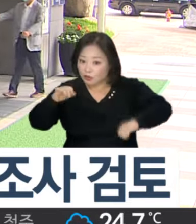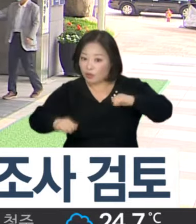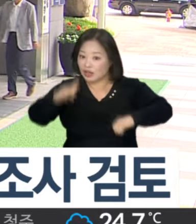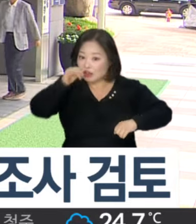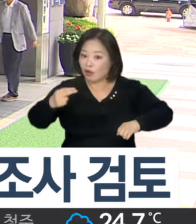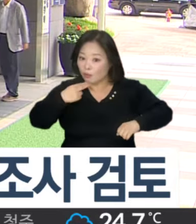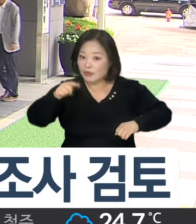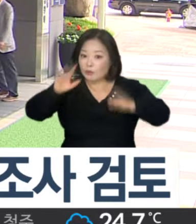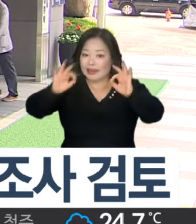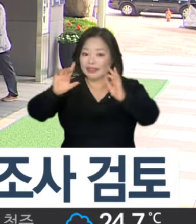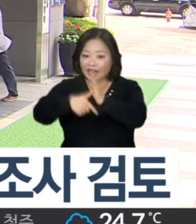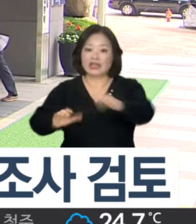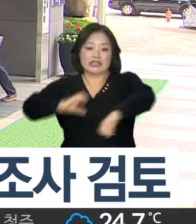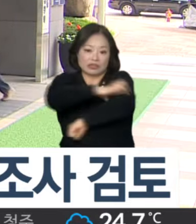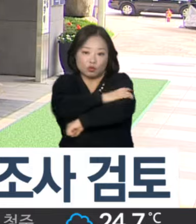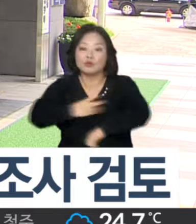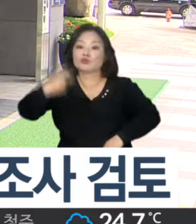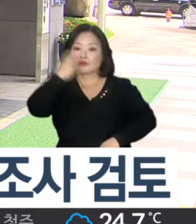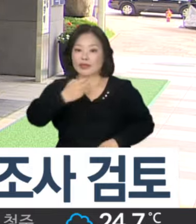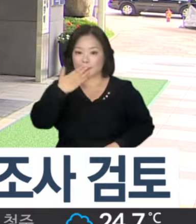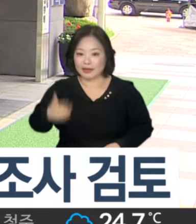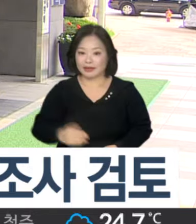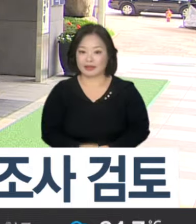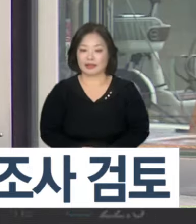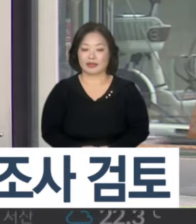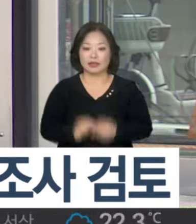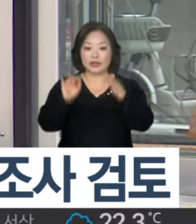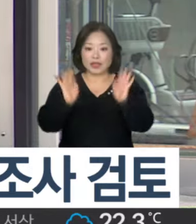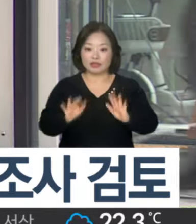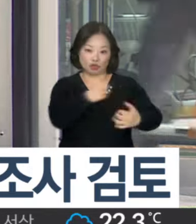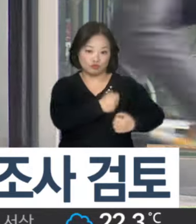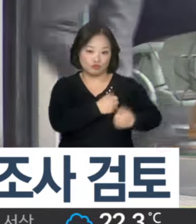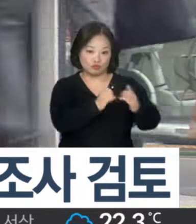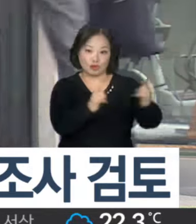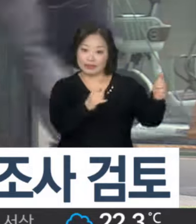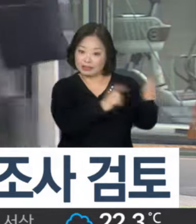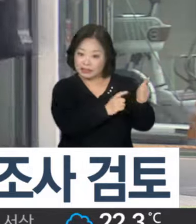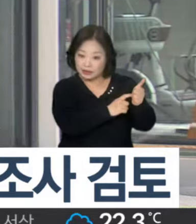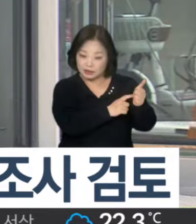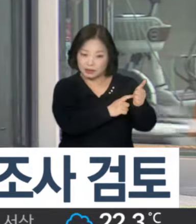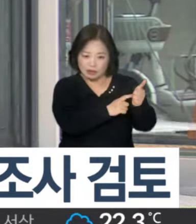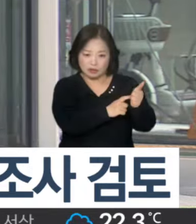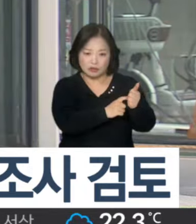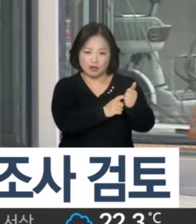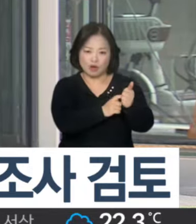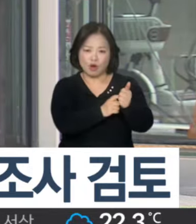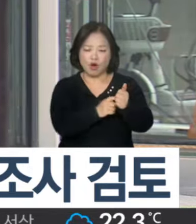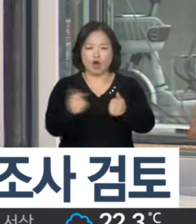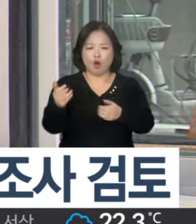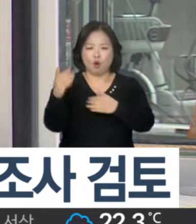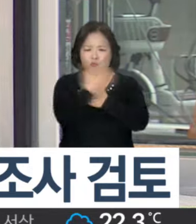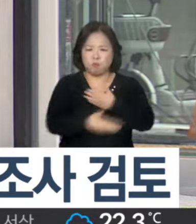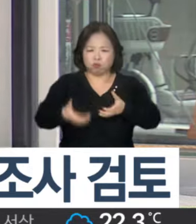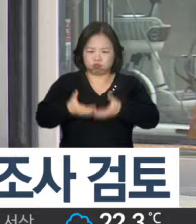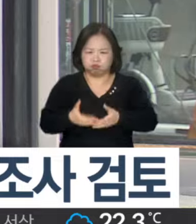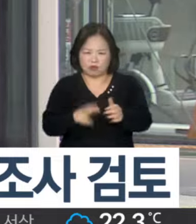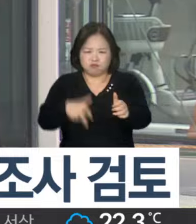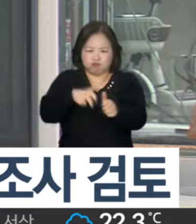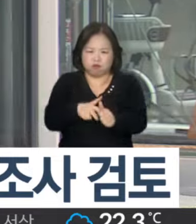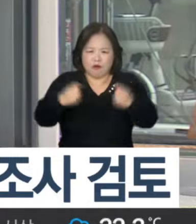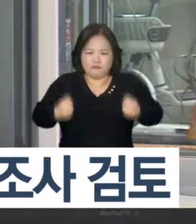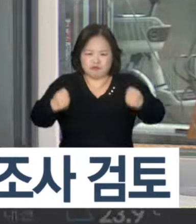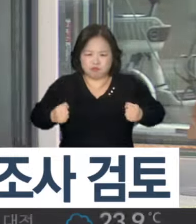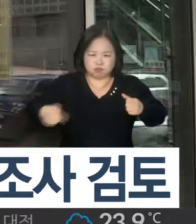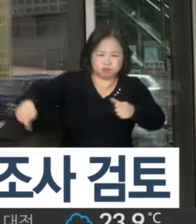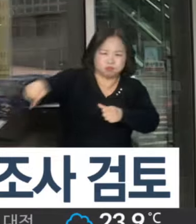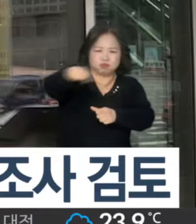판단되면 직권으로 조사를 진행할 수 있습니다이 훈련병은 지난 23일 부대에서 완전군장으로 연병 을도 군 훈련을